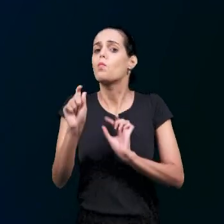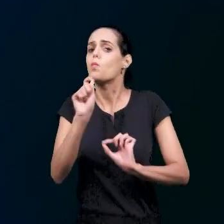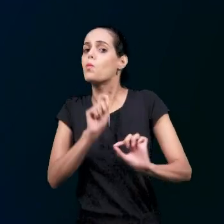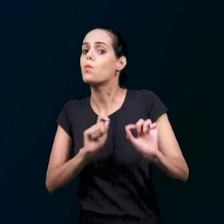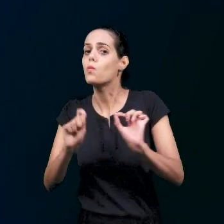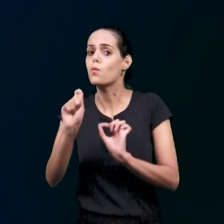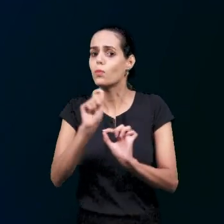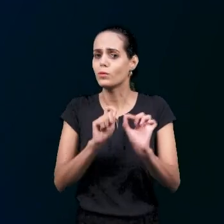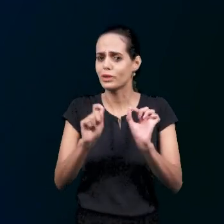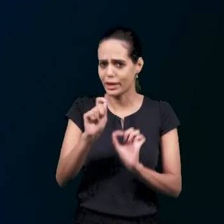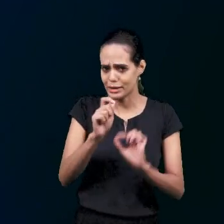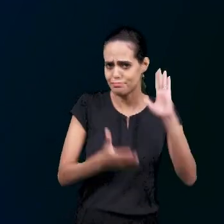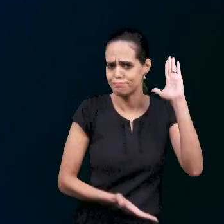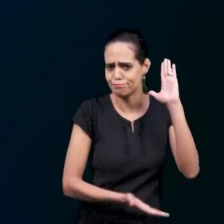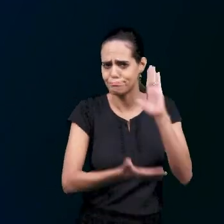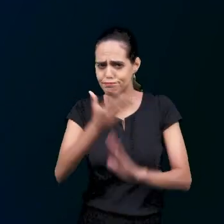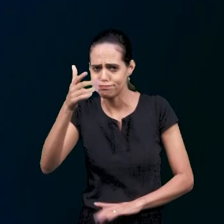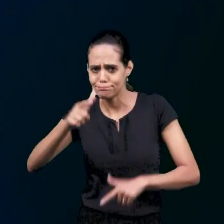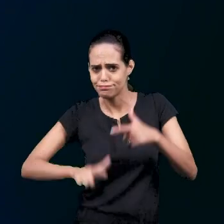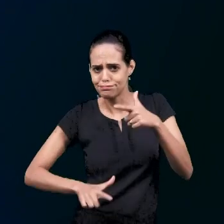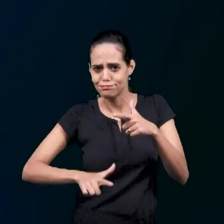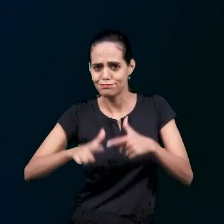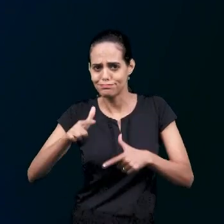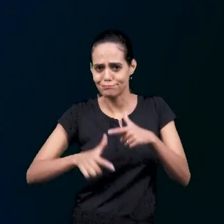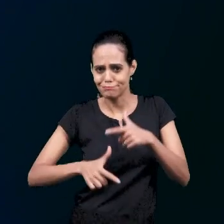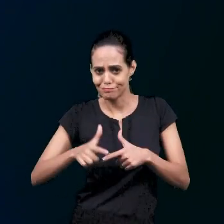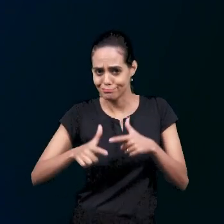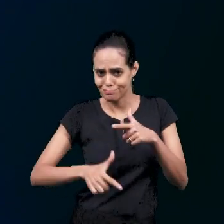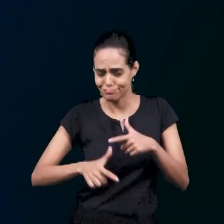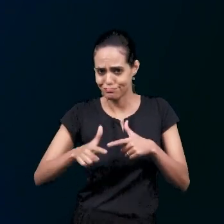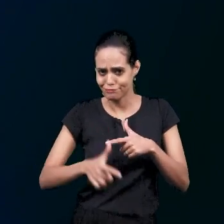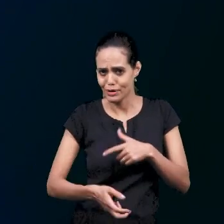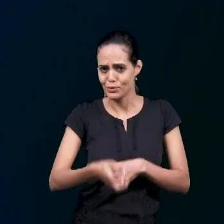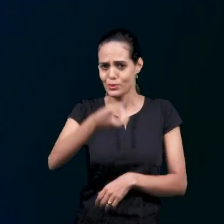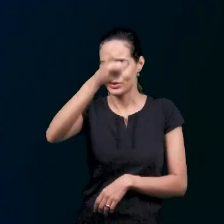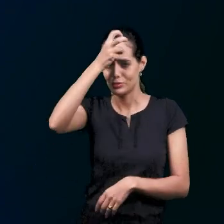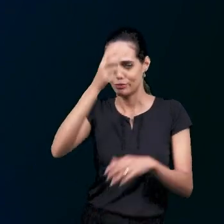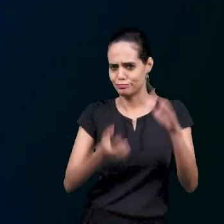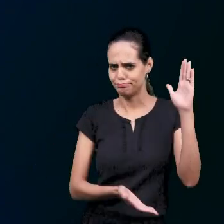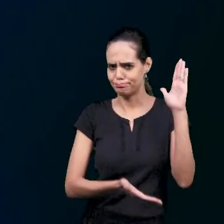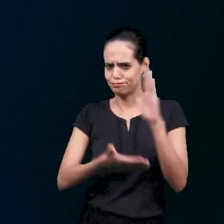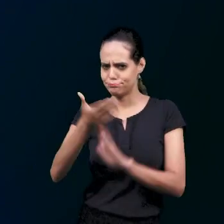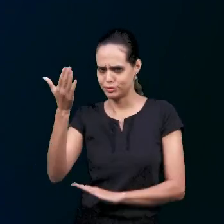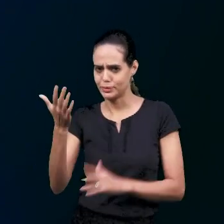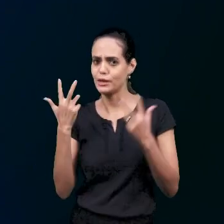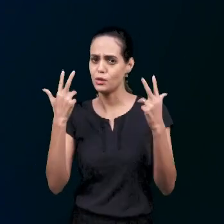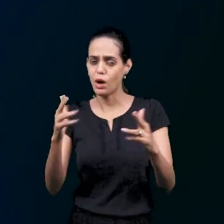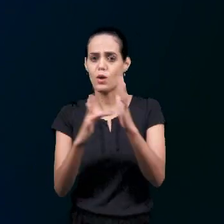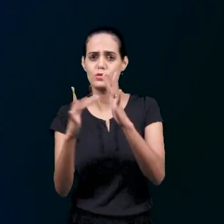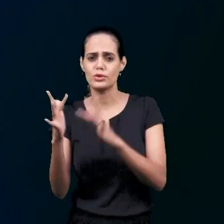Israël s'appelle de l'amertume de l'Égypte et d'où le Seigneur les a enlevés. Quand Jésus est allé à la croix du